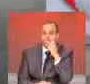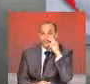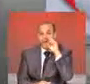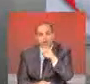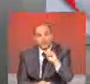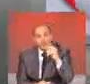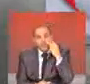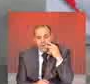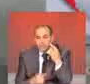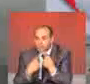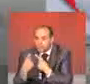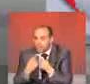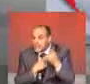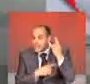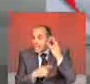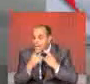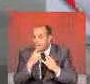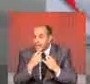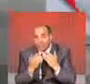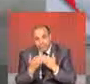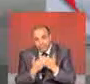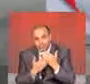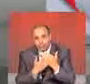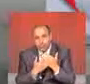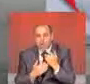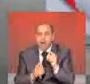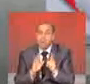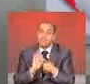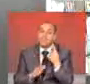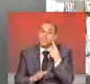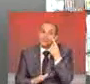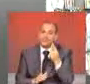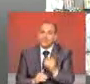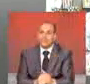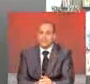السوق وحديث عن تاريخ تشييده وميزاته.